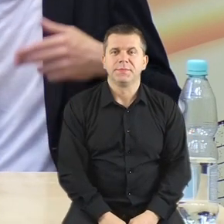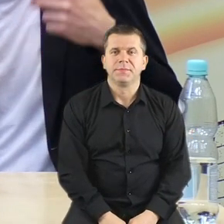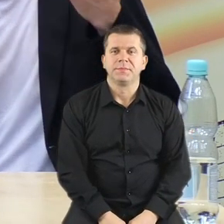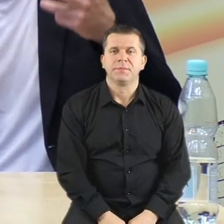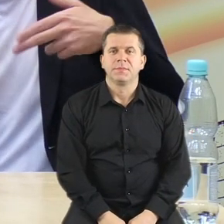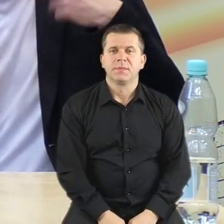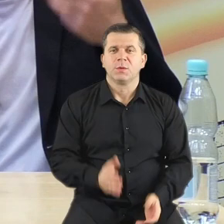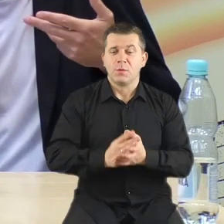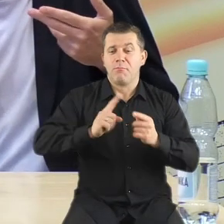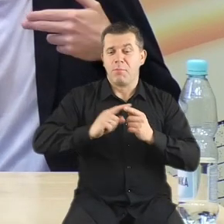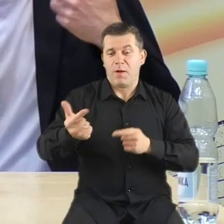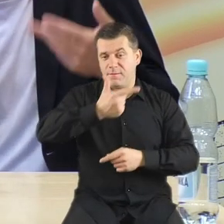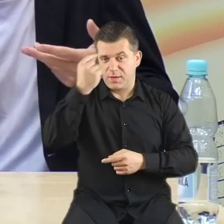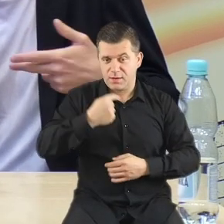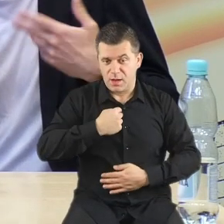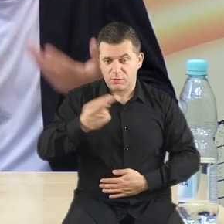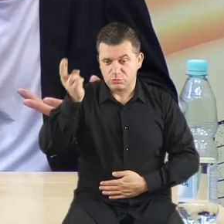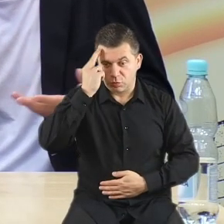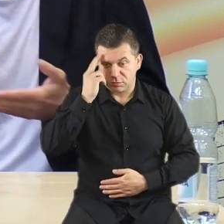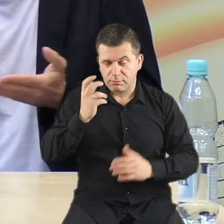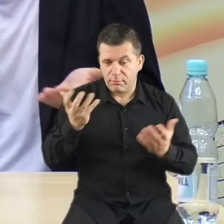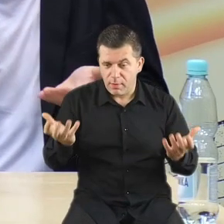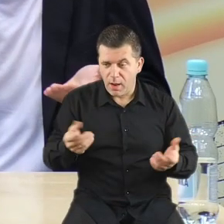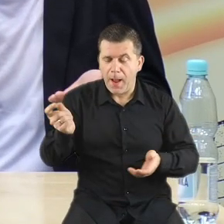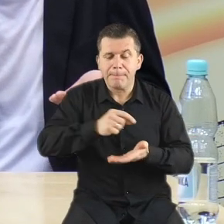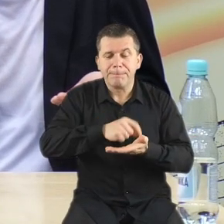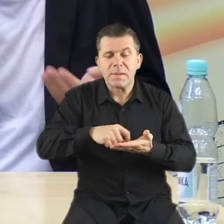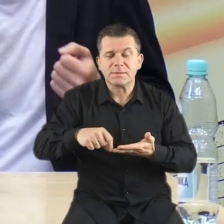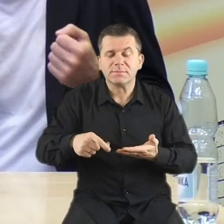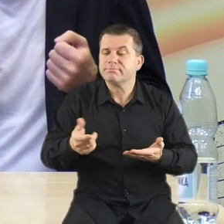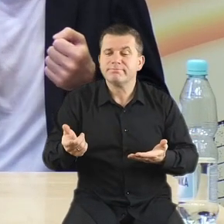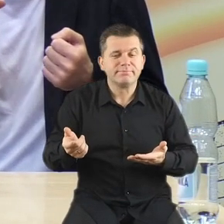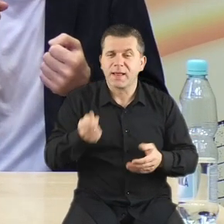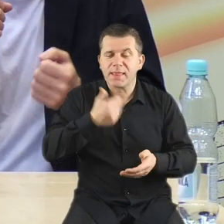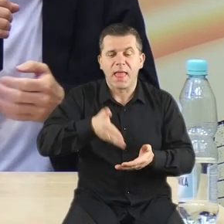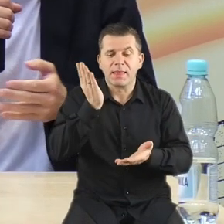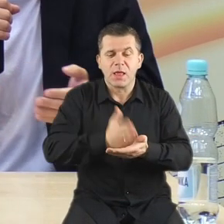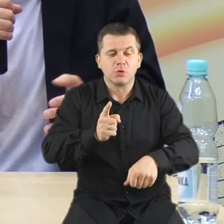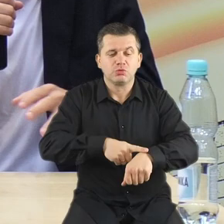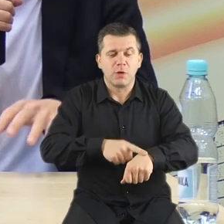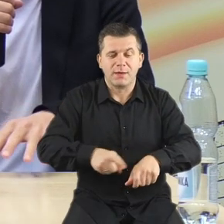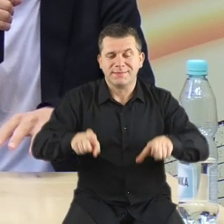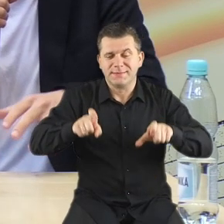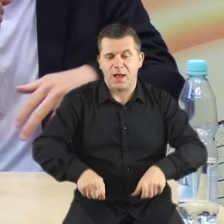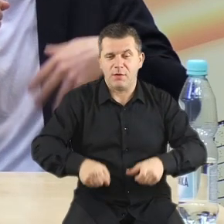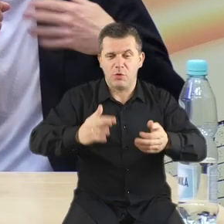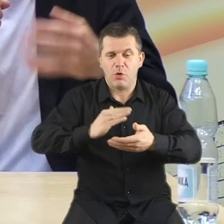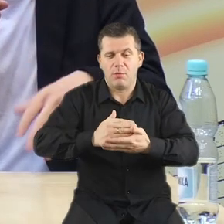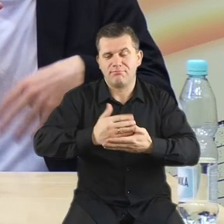No i ja po tych 2 dniach to do mnie dochodziło, co jej chodziło. Rzeczywiście z pisaniem jest tak, że to nie jest tylko ten czas, kiedy się siada przy